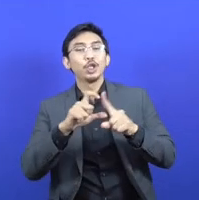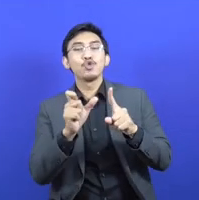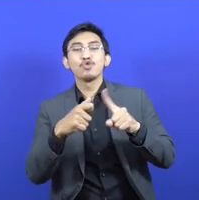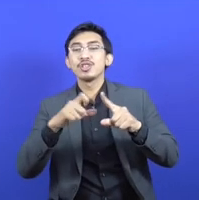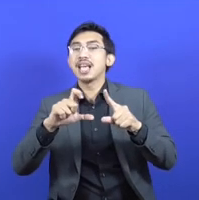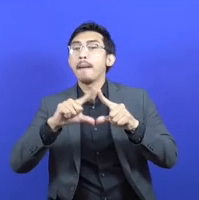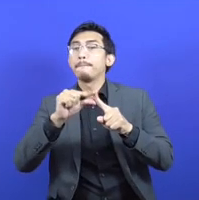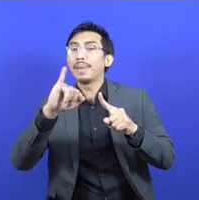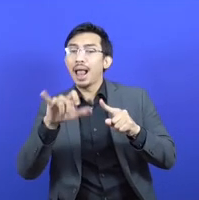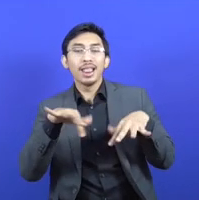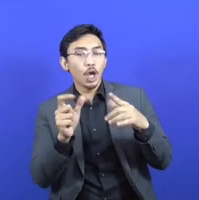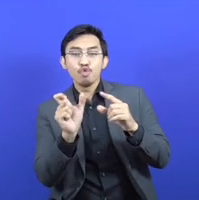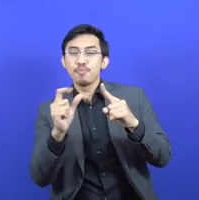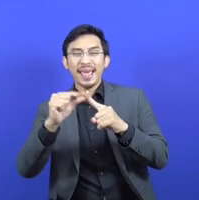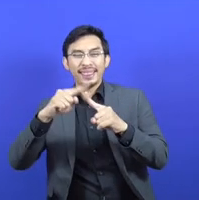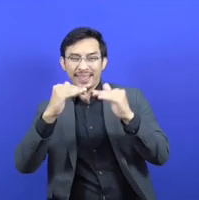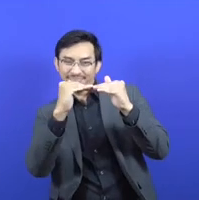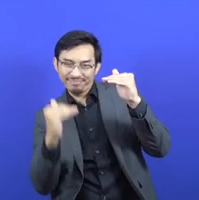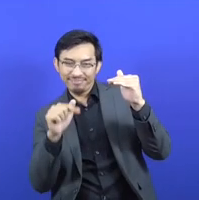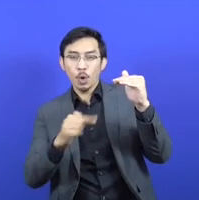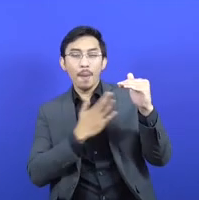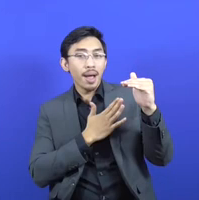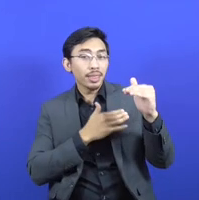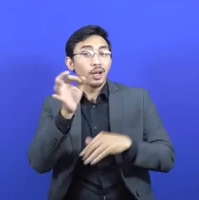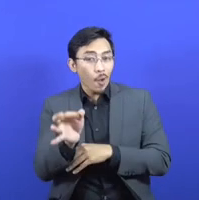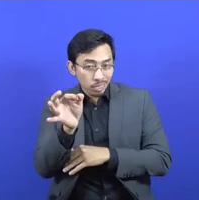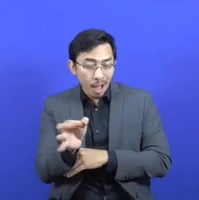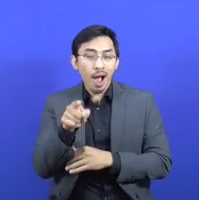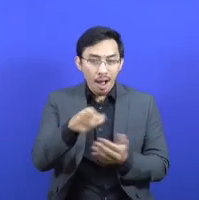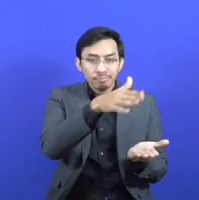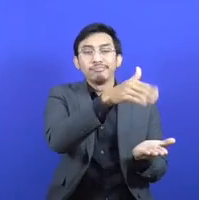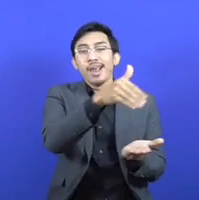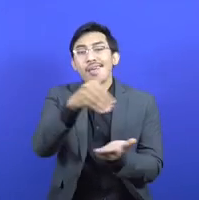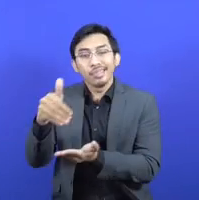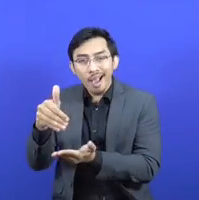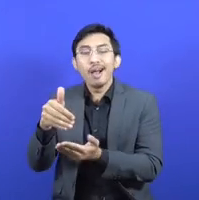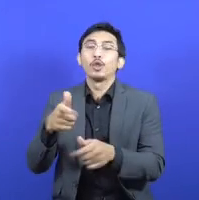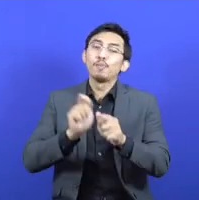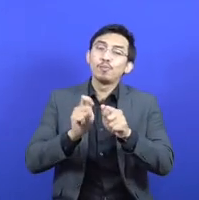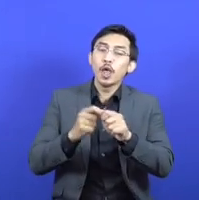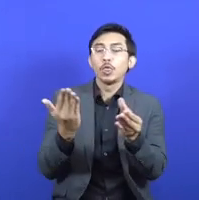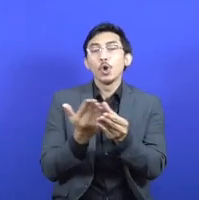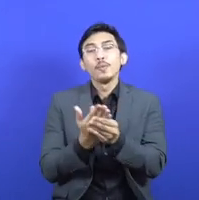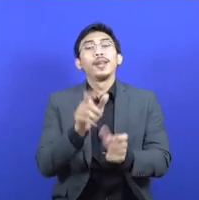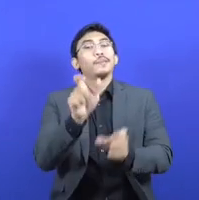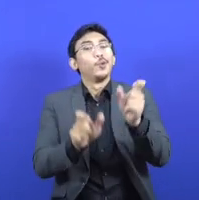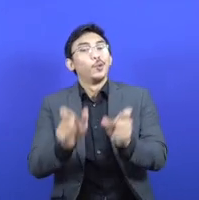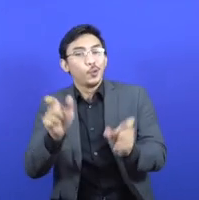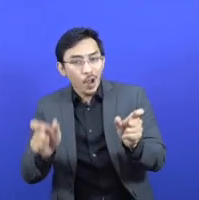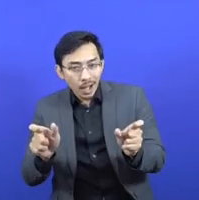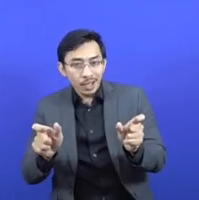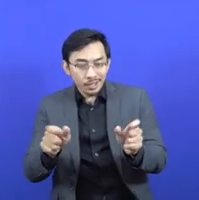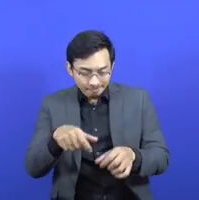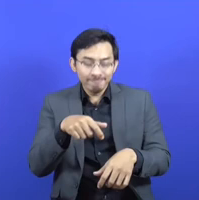1. Disdukcapil atau UPT Disdukcapil Kabupaten atau Kota melakukan pendataan dan penerbitan